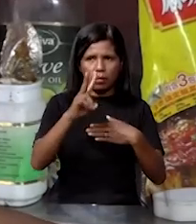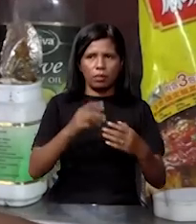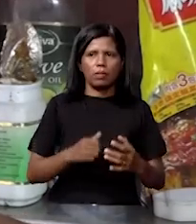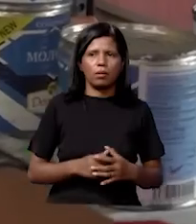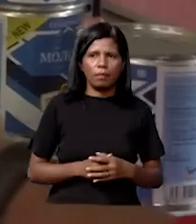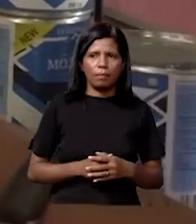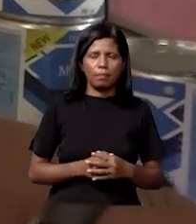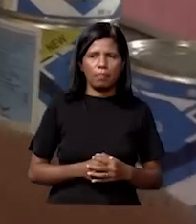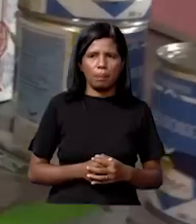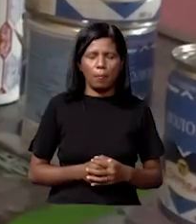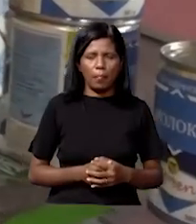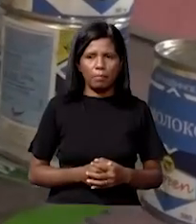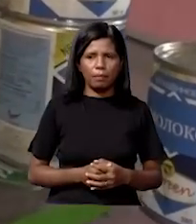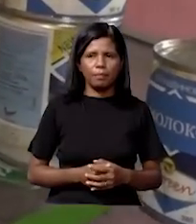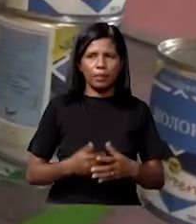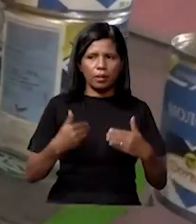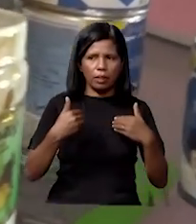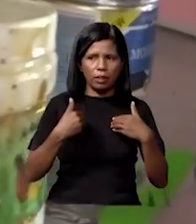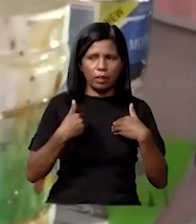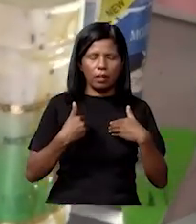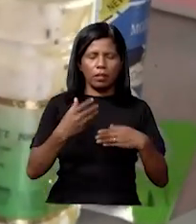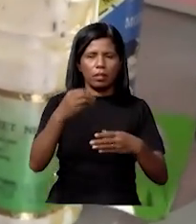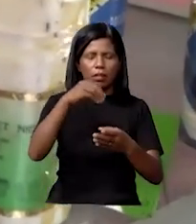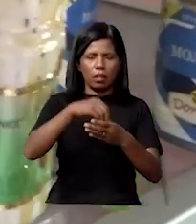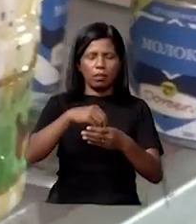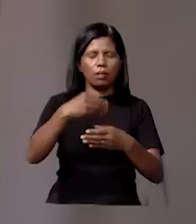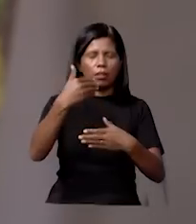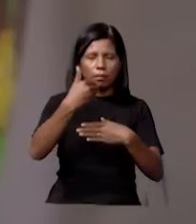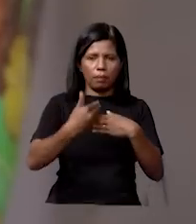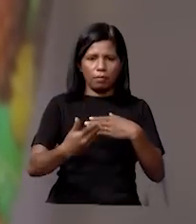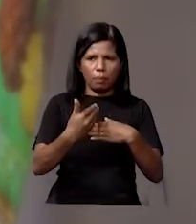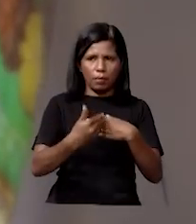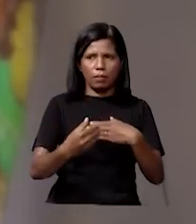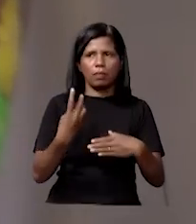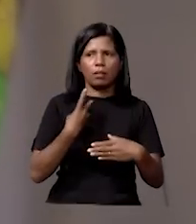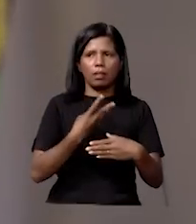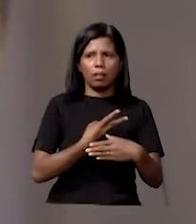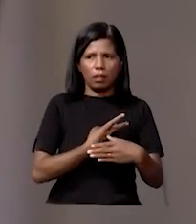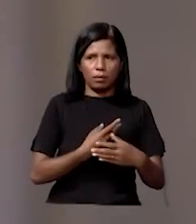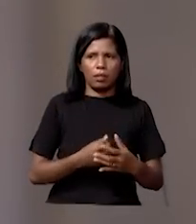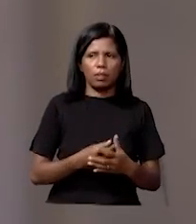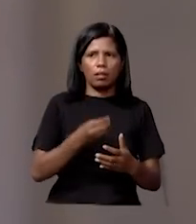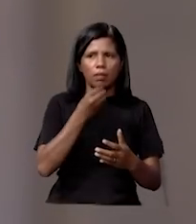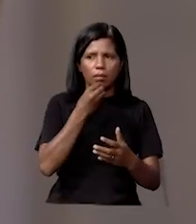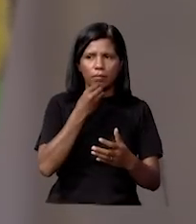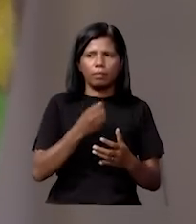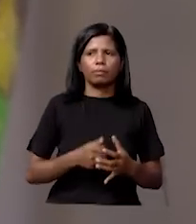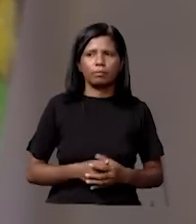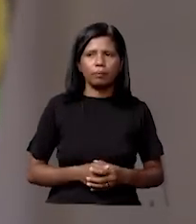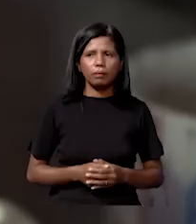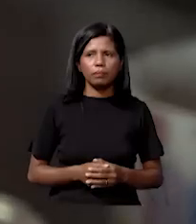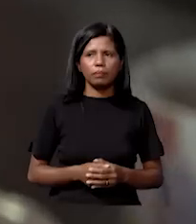basampa barmaladane tau hepan laran han. Butir bot neba mina ne